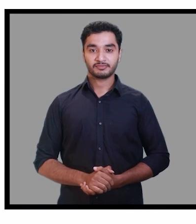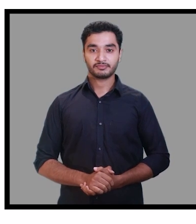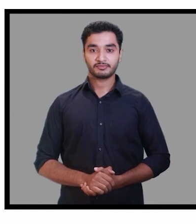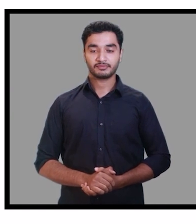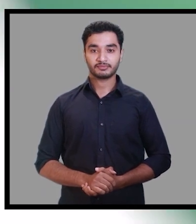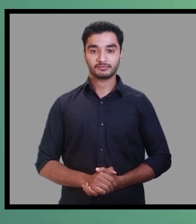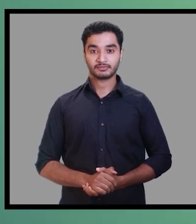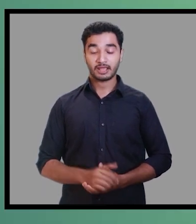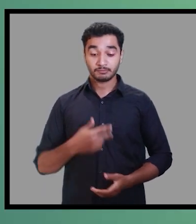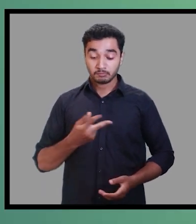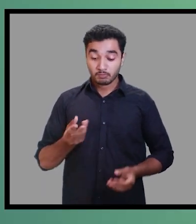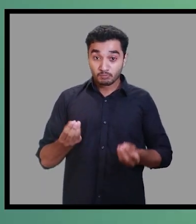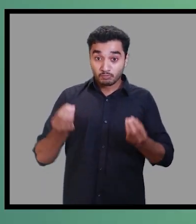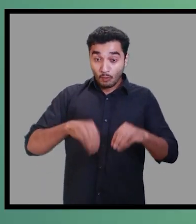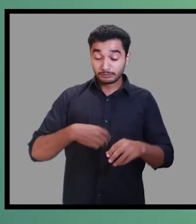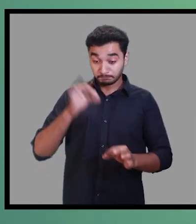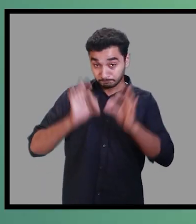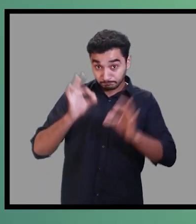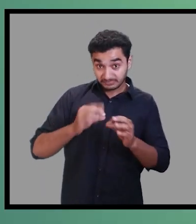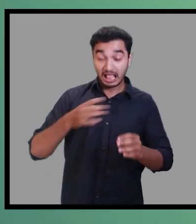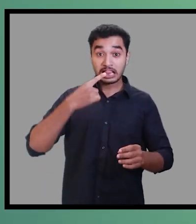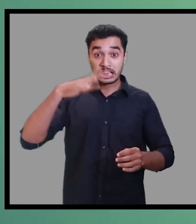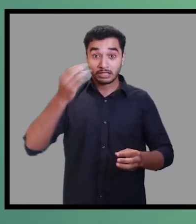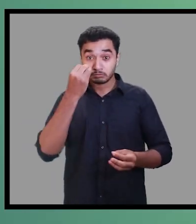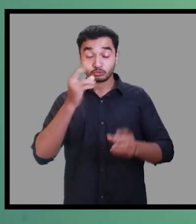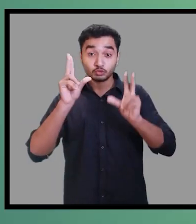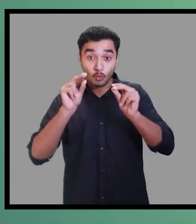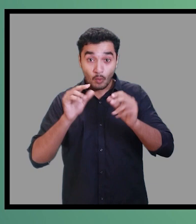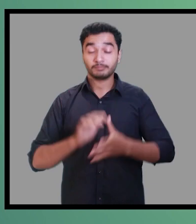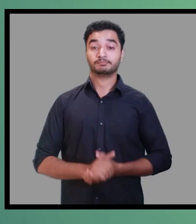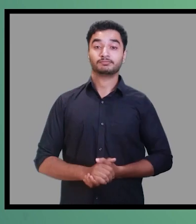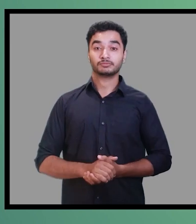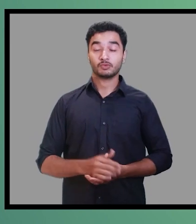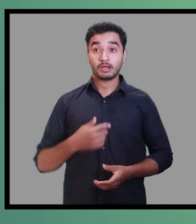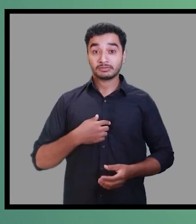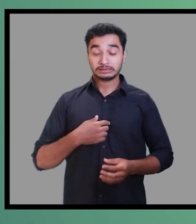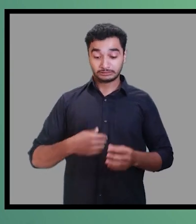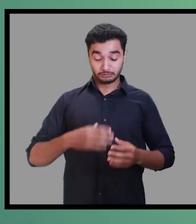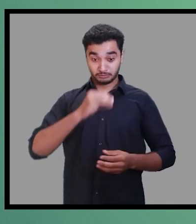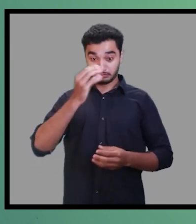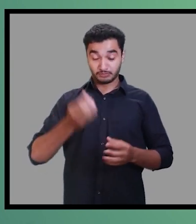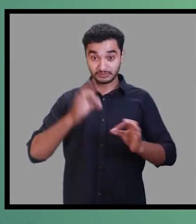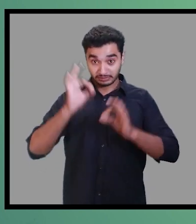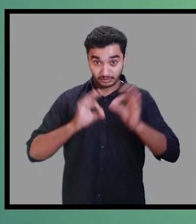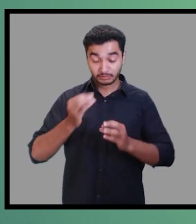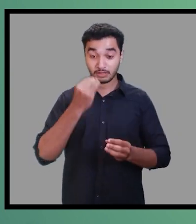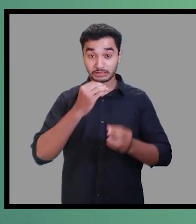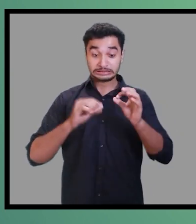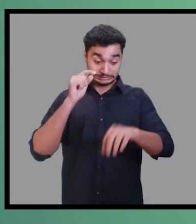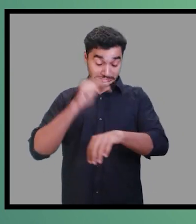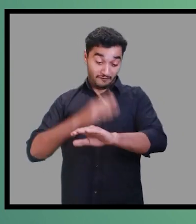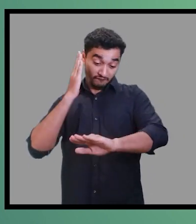اگر ہم مزید احتیاط کریں اور چٹ پٹی چیزیں نہ کھائیں اور اپنی بے احتیاطی اور فوڈ کا کھانے کا